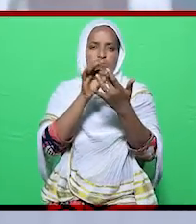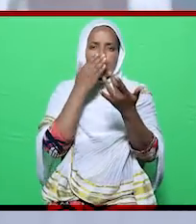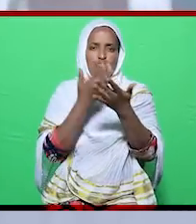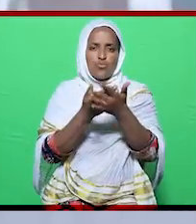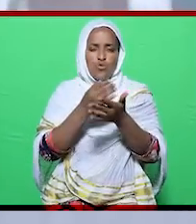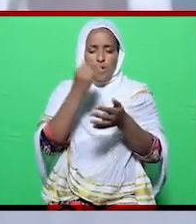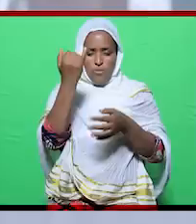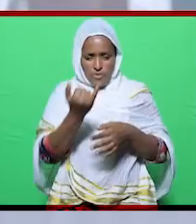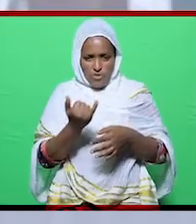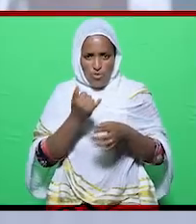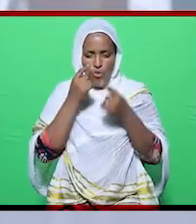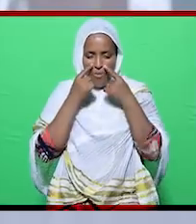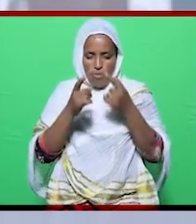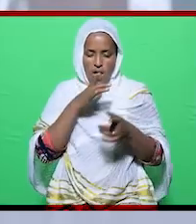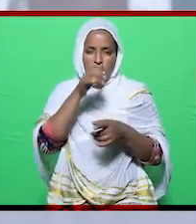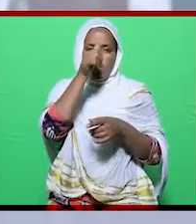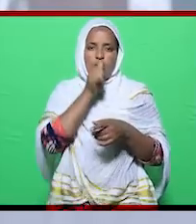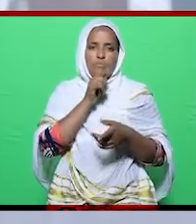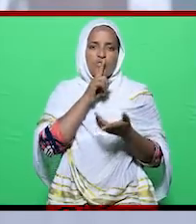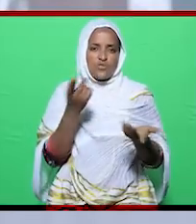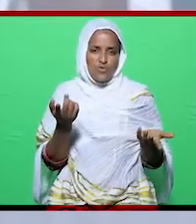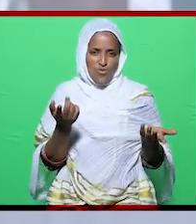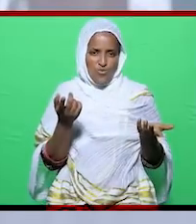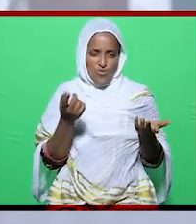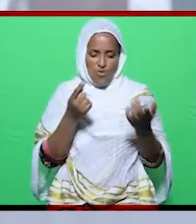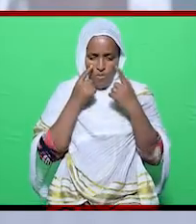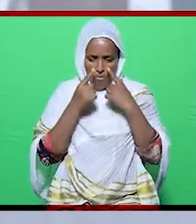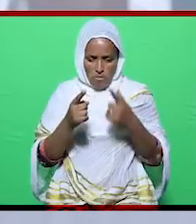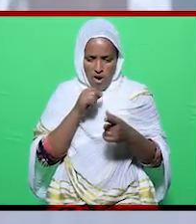ስጋ ወደሙ የሚቀበል ቢሆን ይመረጣል። ለምን? የሚስለው